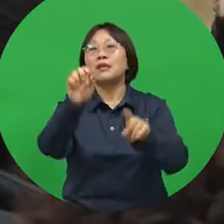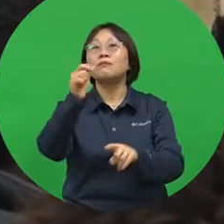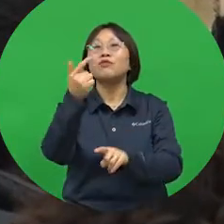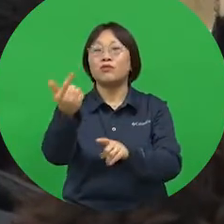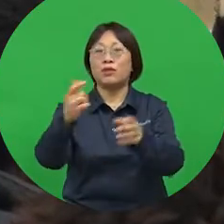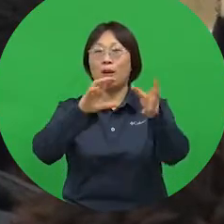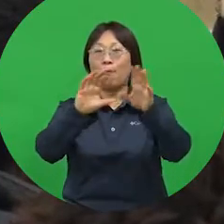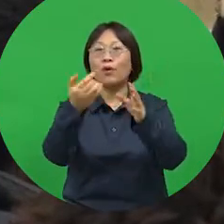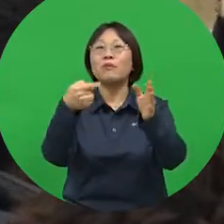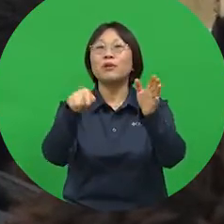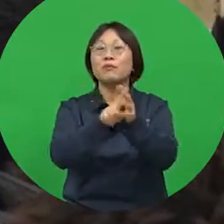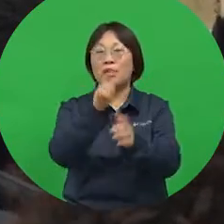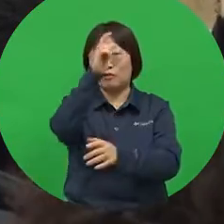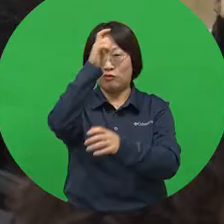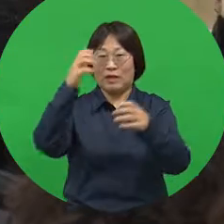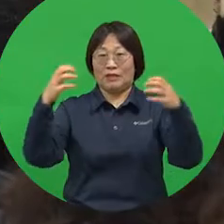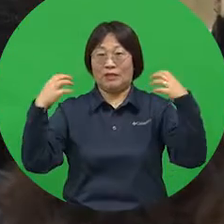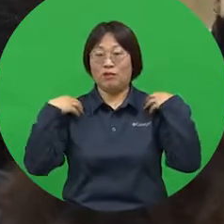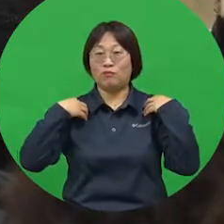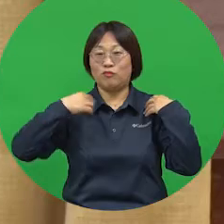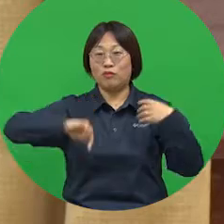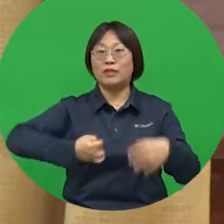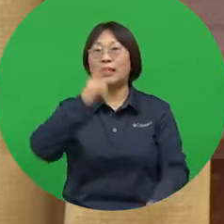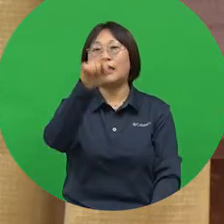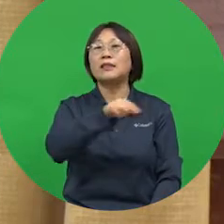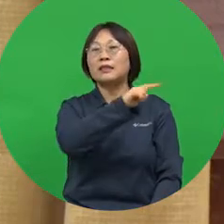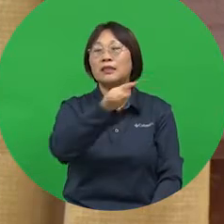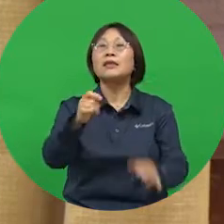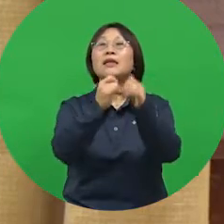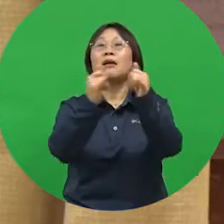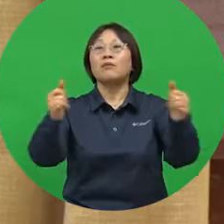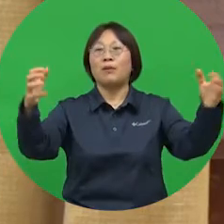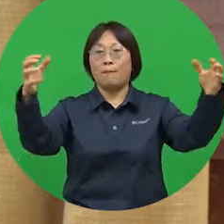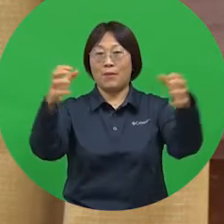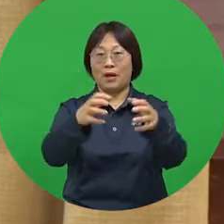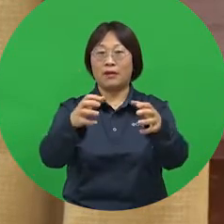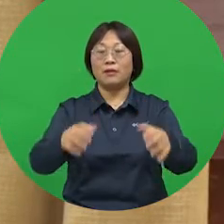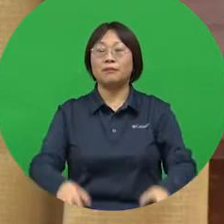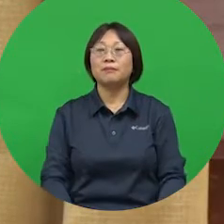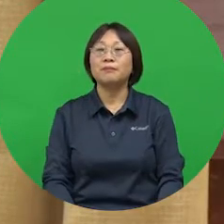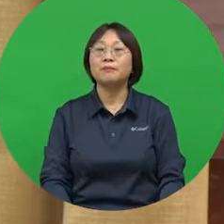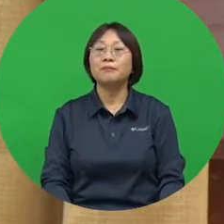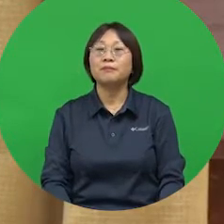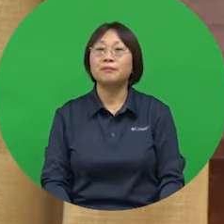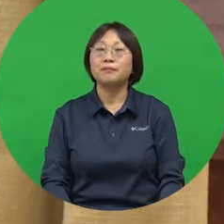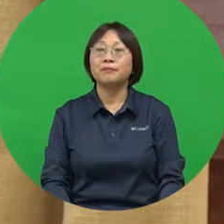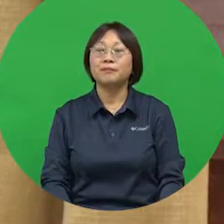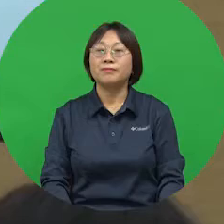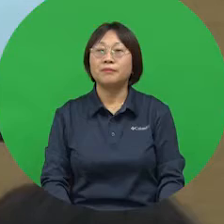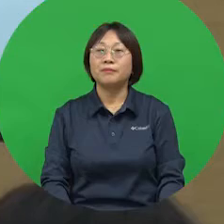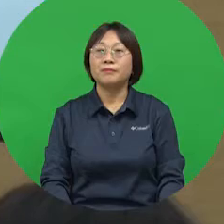11월 26일 열린 포럼을 위해 중앙정부, 지자체 등 다양한 이들이 한자리에 모였는데요.